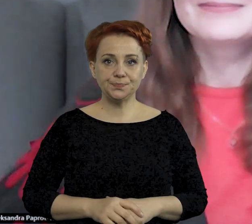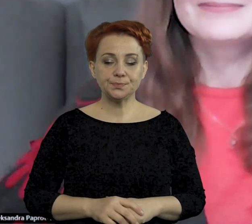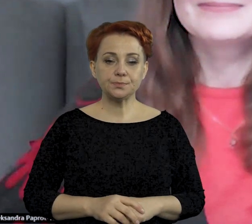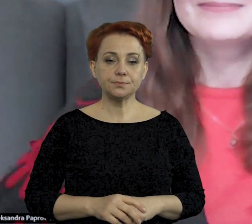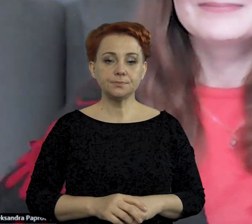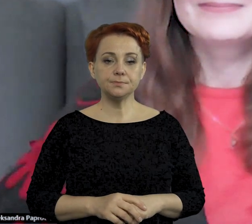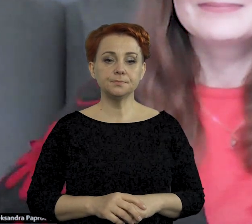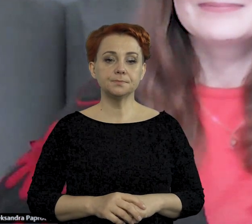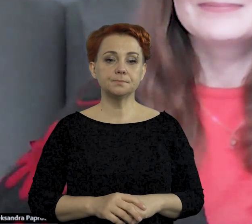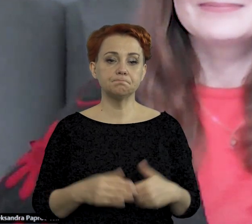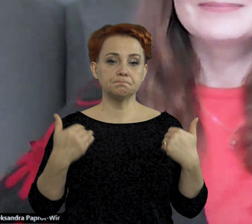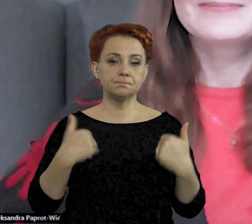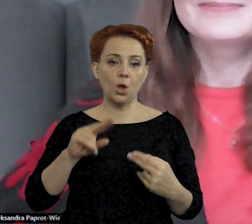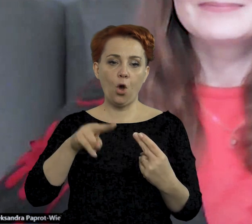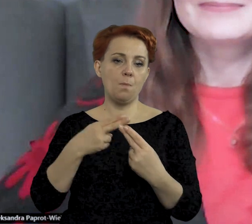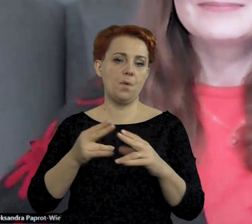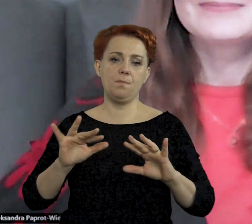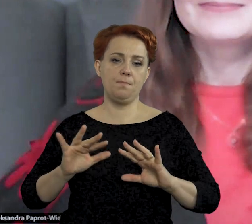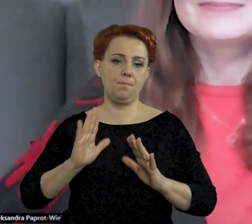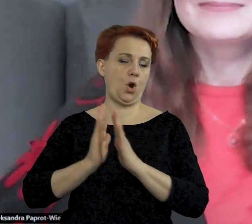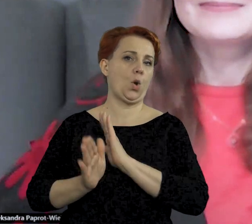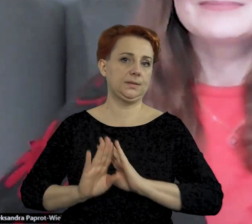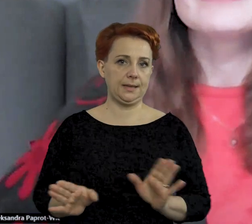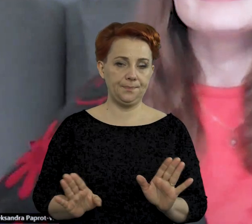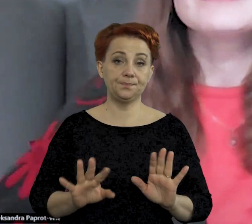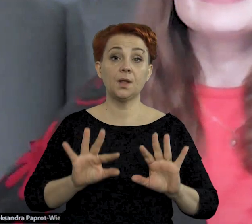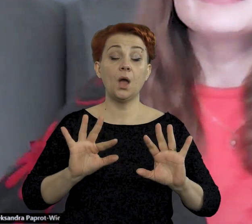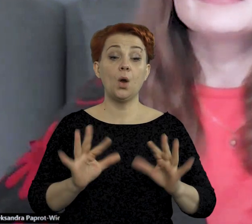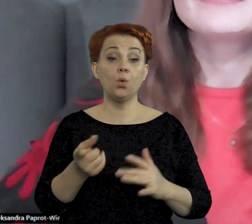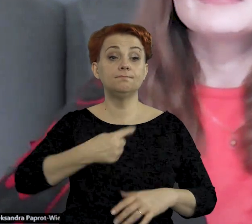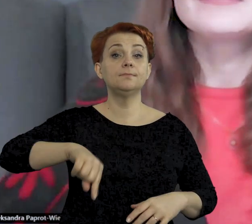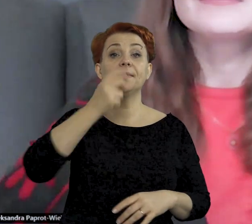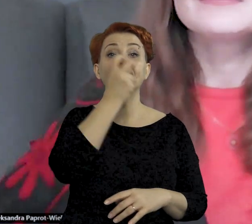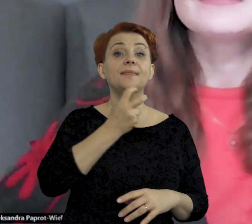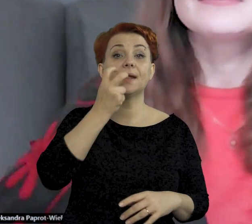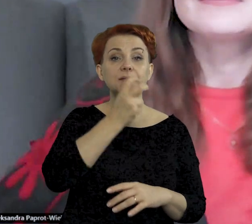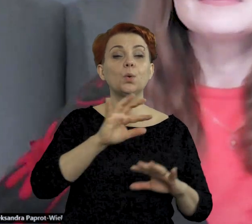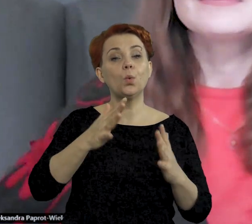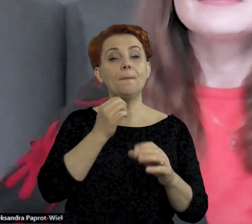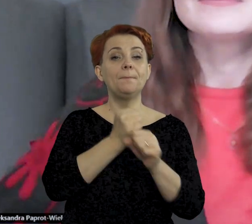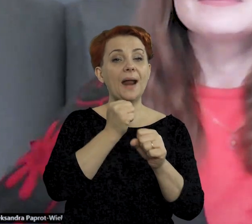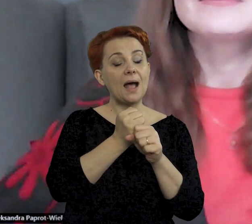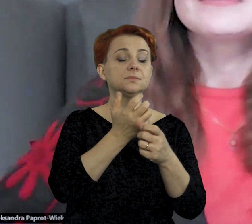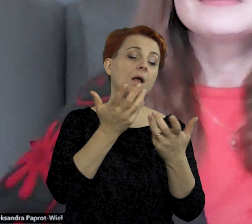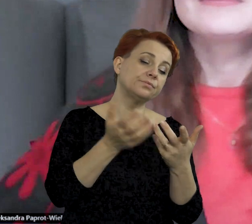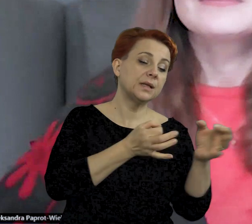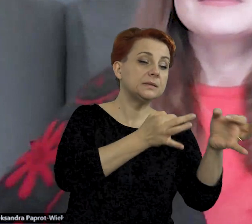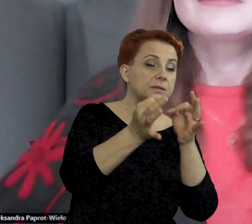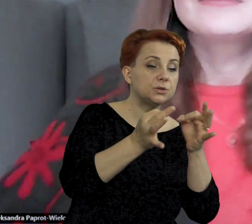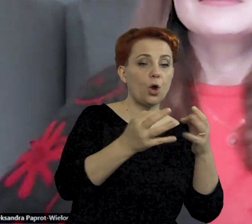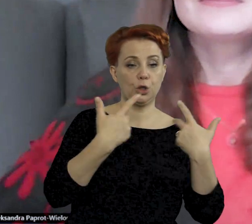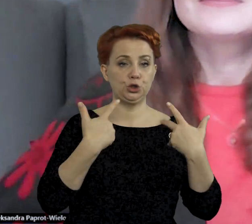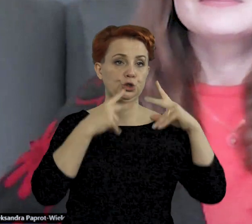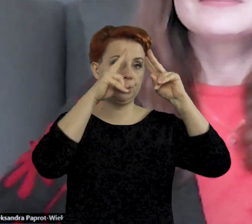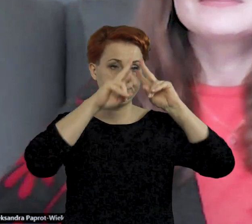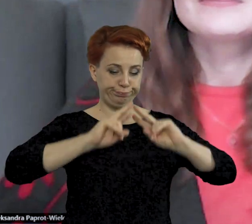Ja bym odpowiedział na to w bardzo prosty sposób. Jeżeli chodzi o to, co nas tutaj interesuje, czyli jednak taką pracę historyczno-biograficzną, która gdzieś tam się